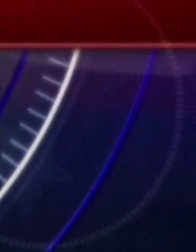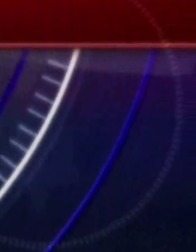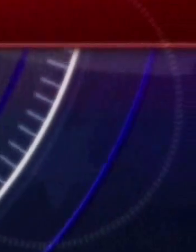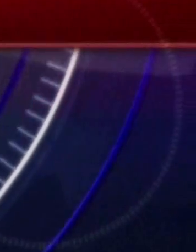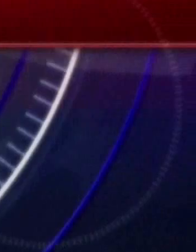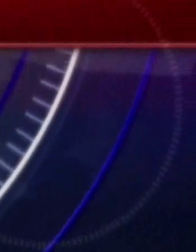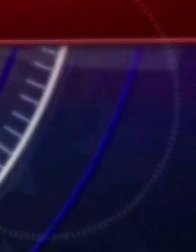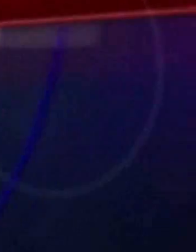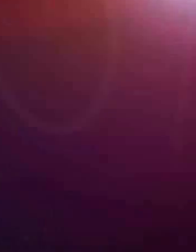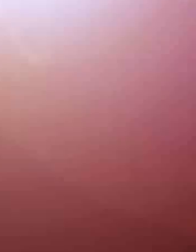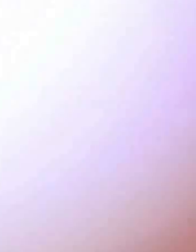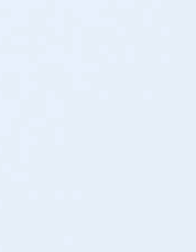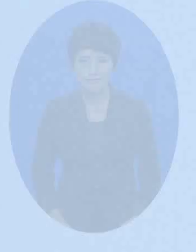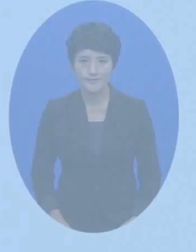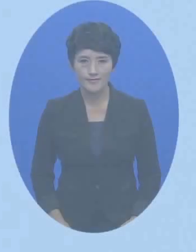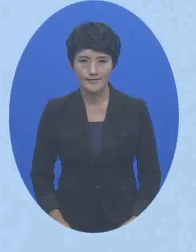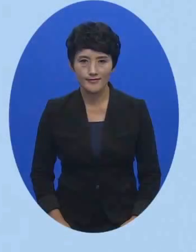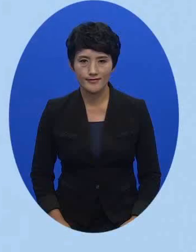으 으